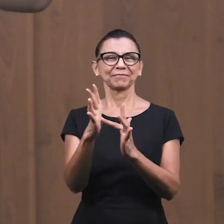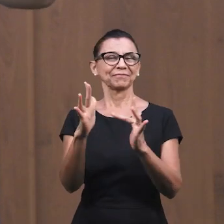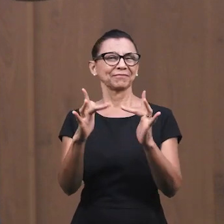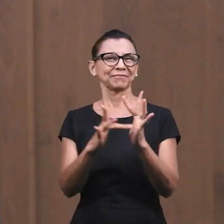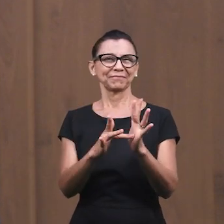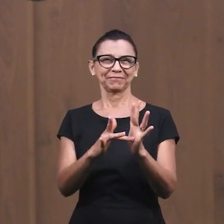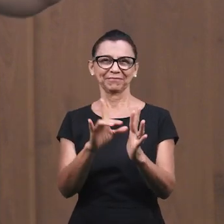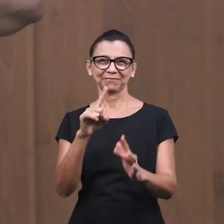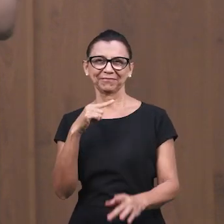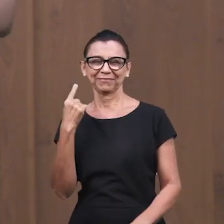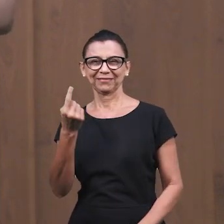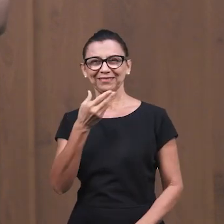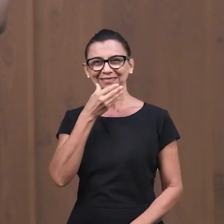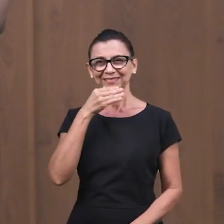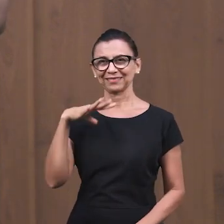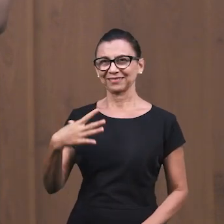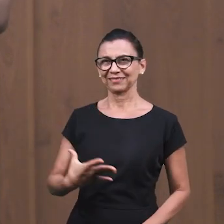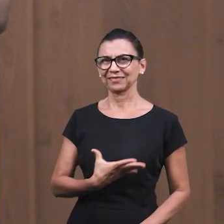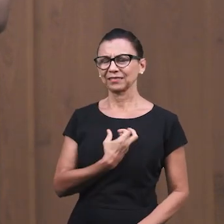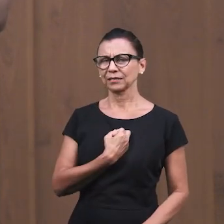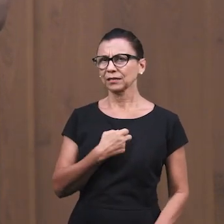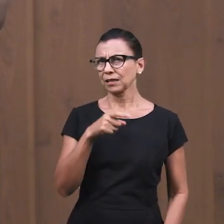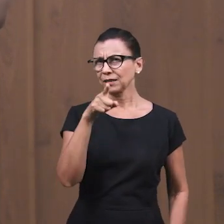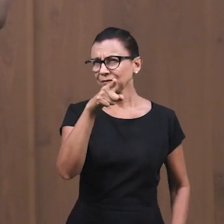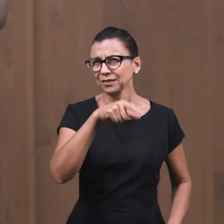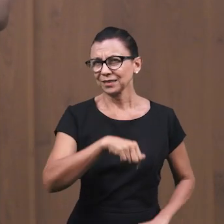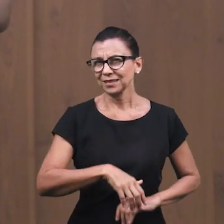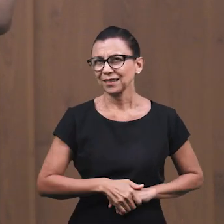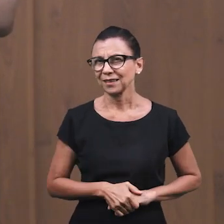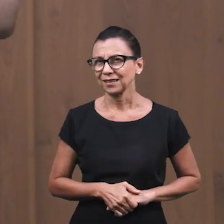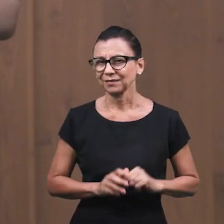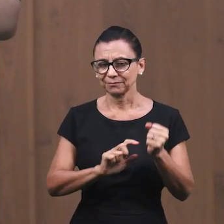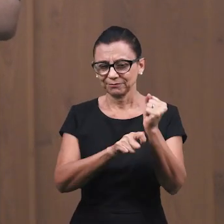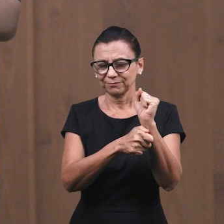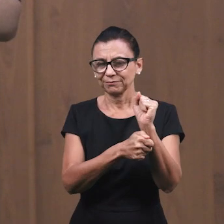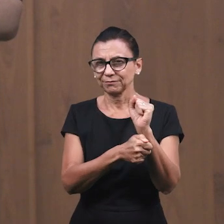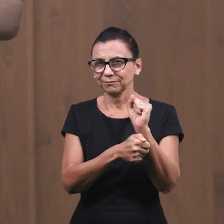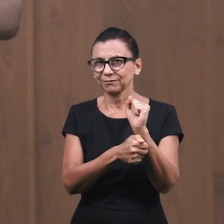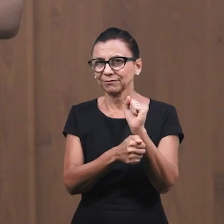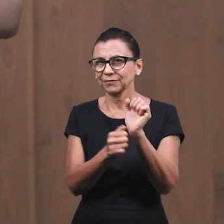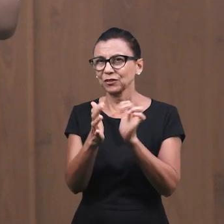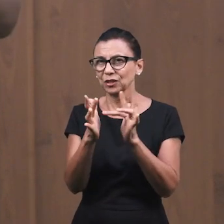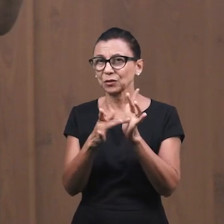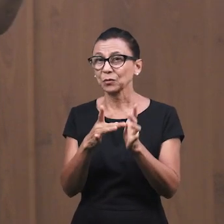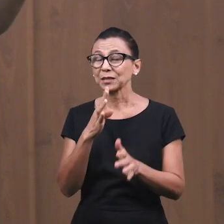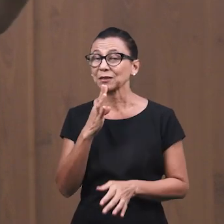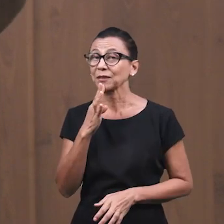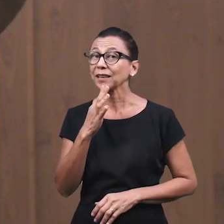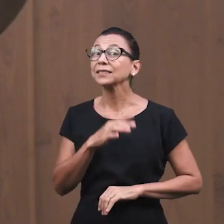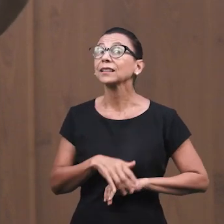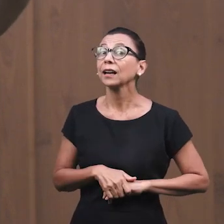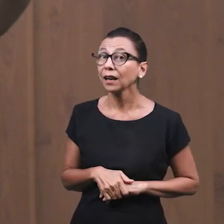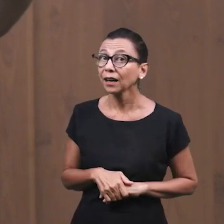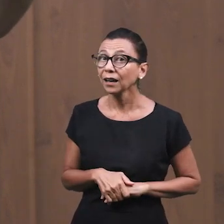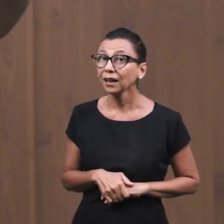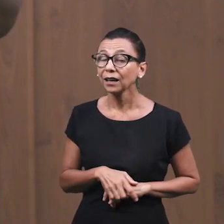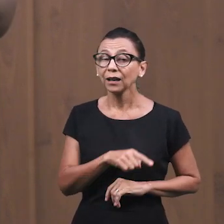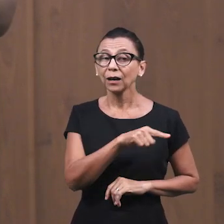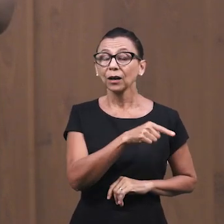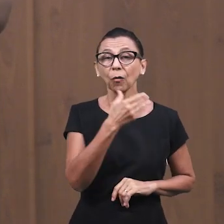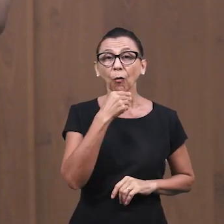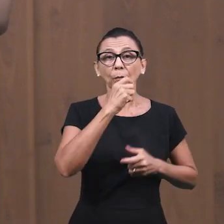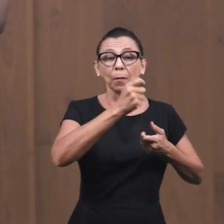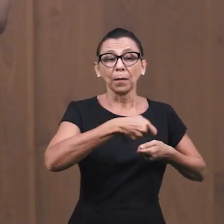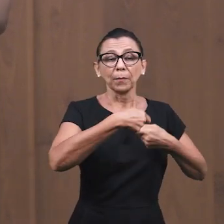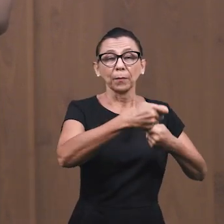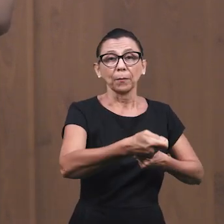Jésus, notre Sauveur. Et vous? Vous avez déjà connu ce mystère? Le majordome lisait